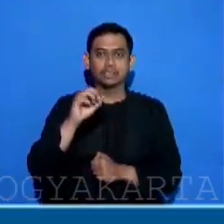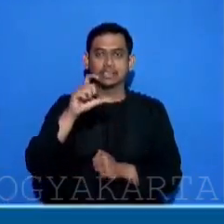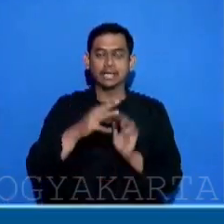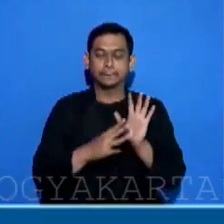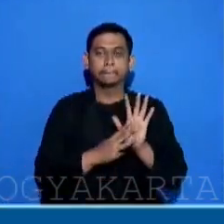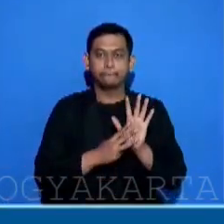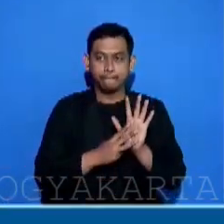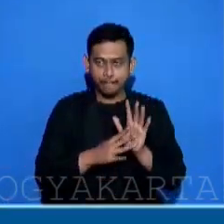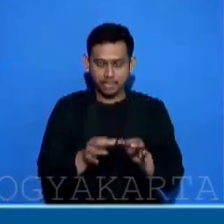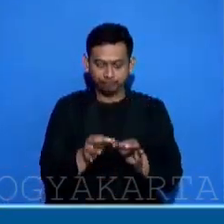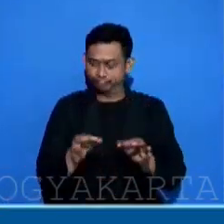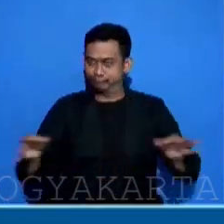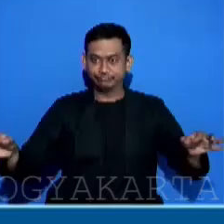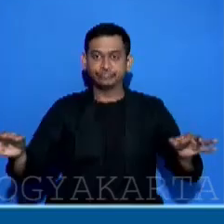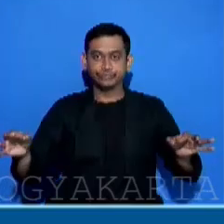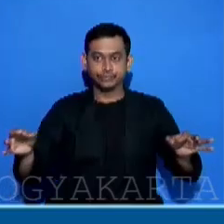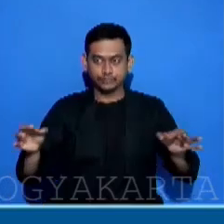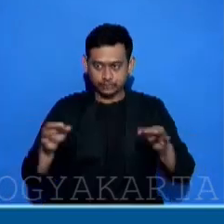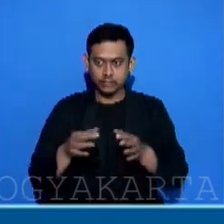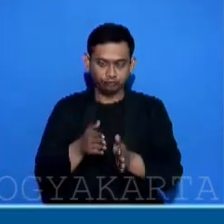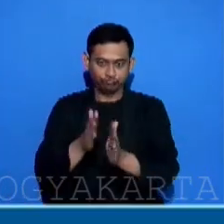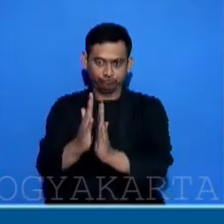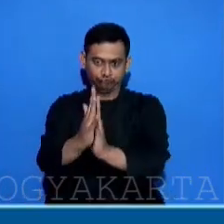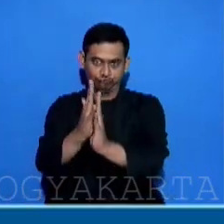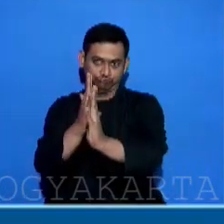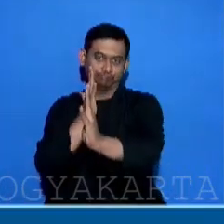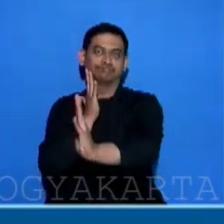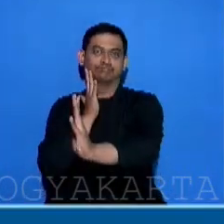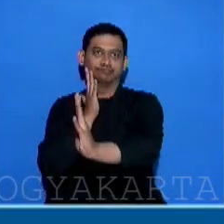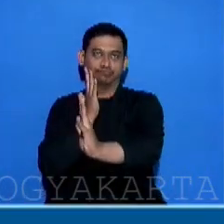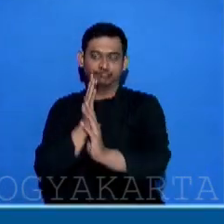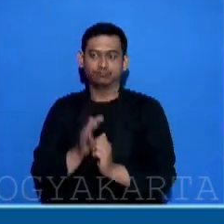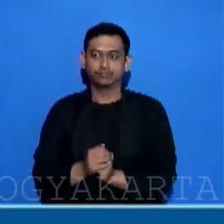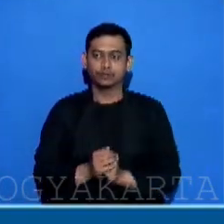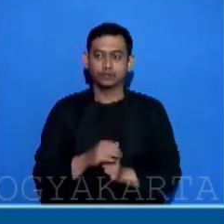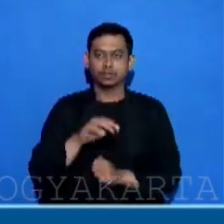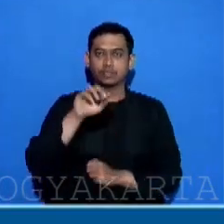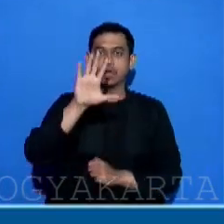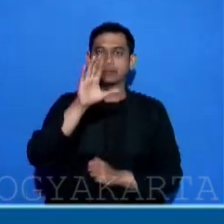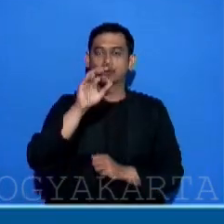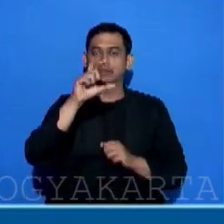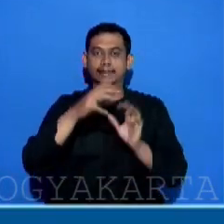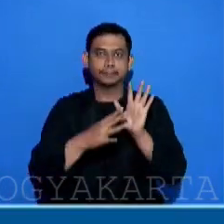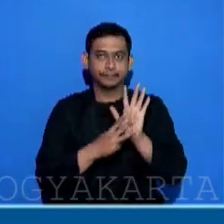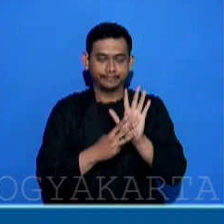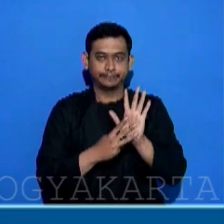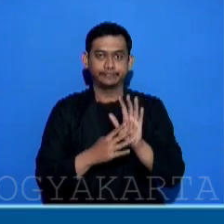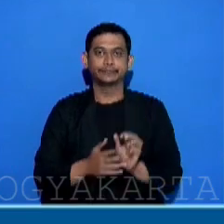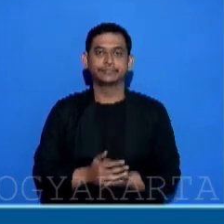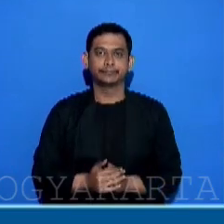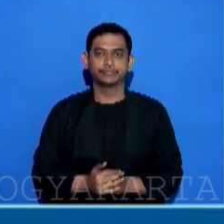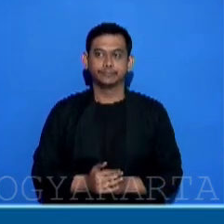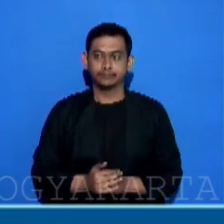J awi jarak Baris Tunggal Lan sanesipun seumugi 7 cm mso tanem kembangkol Menik